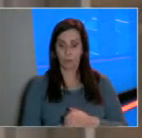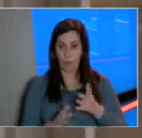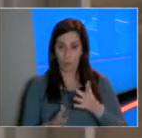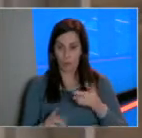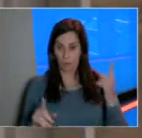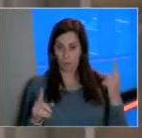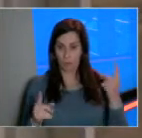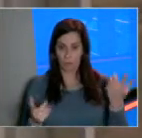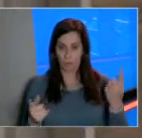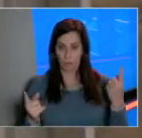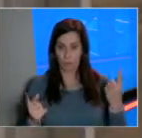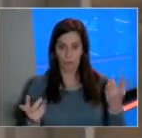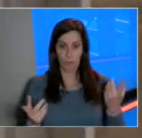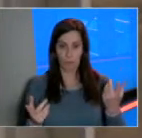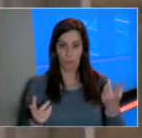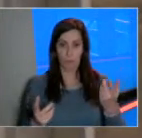מול הימין?